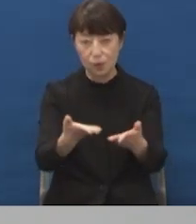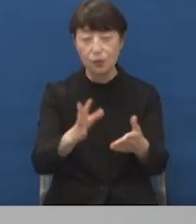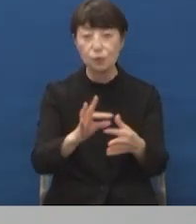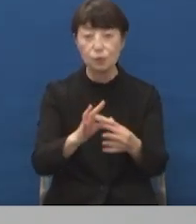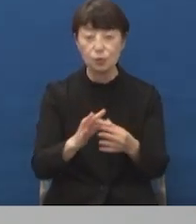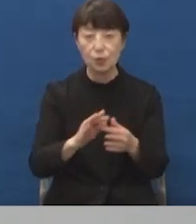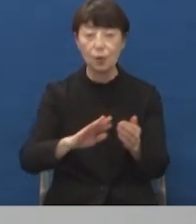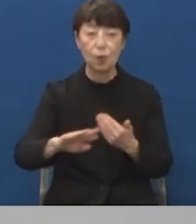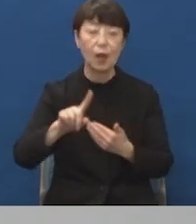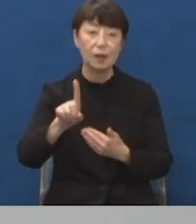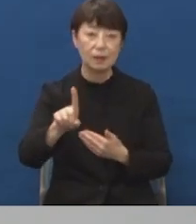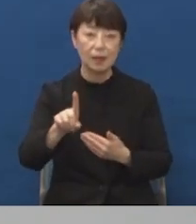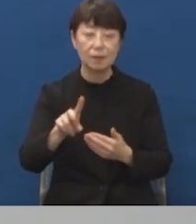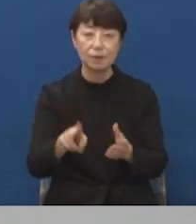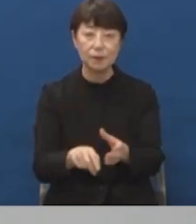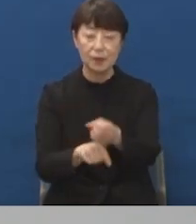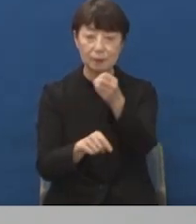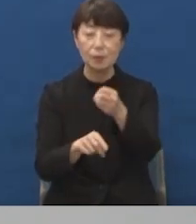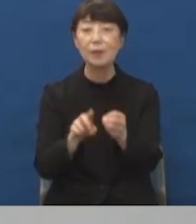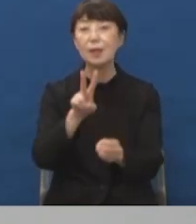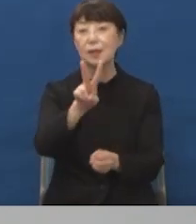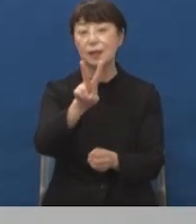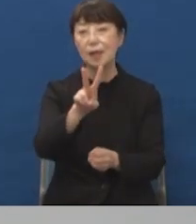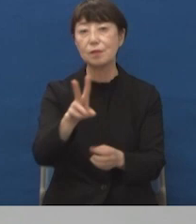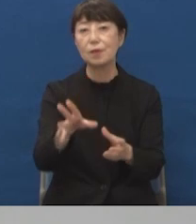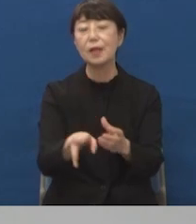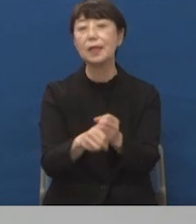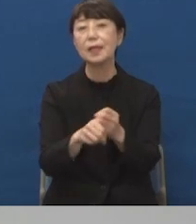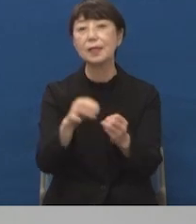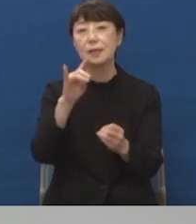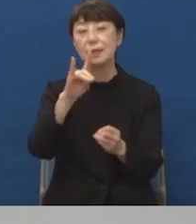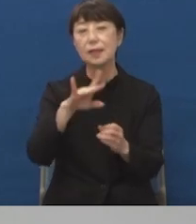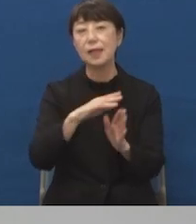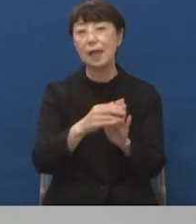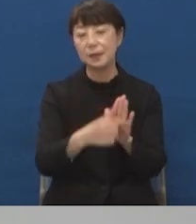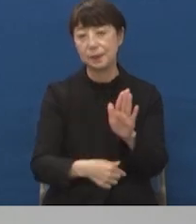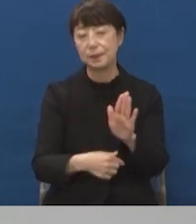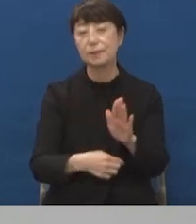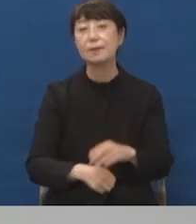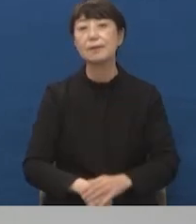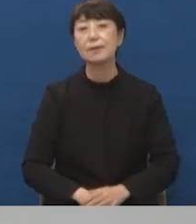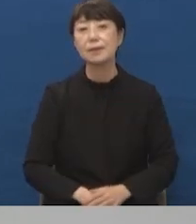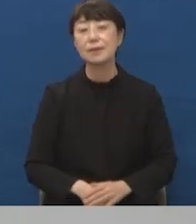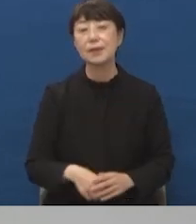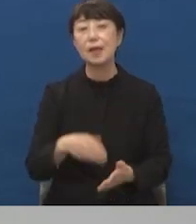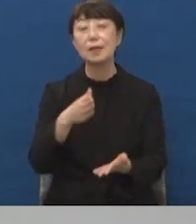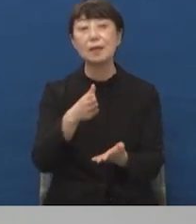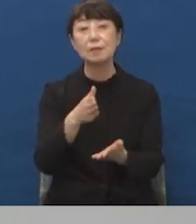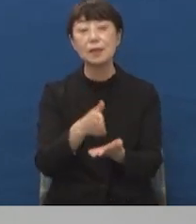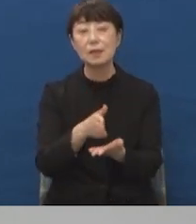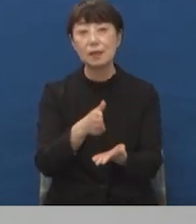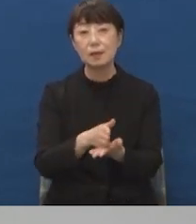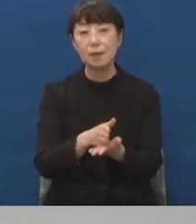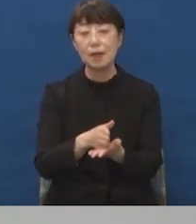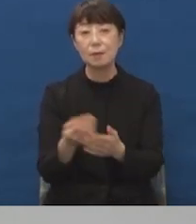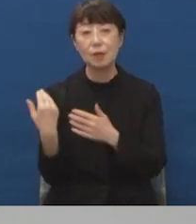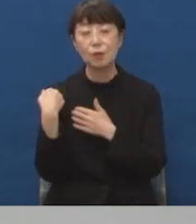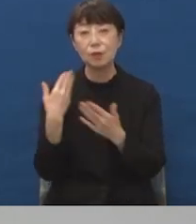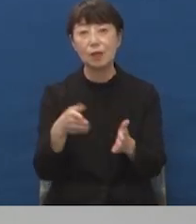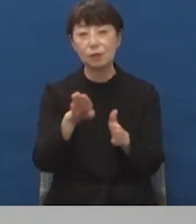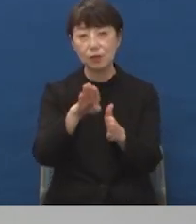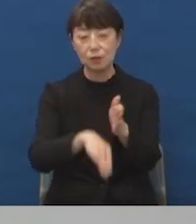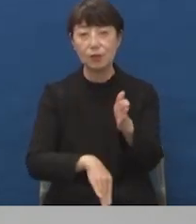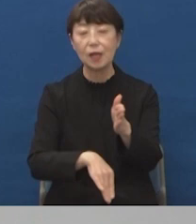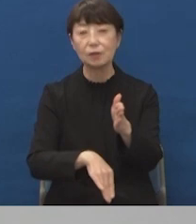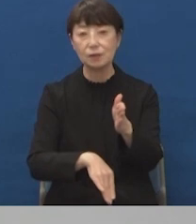1件、以上2件を一括議題といたします。お諮りいたします。本案は議案の説明および委員会付託を省略